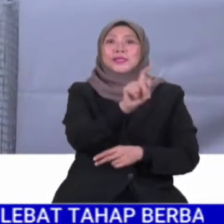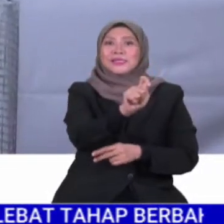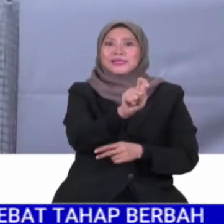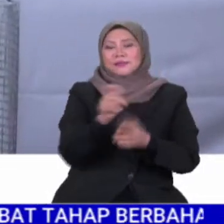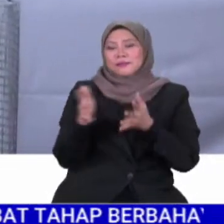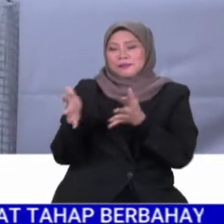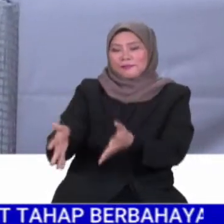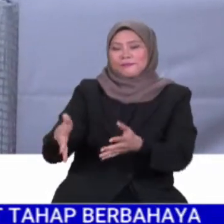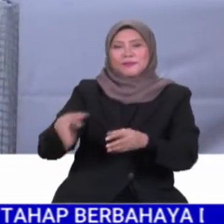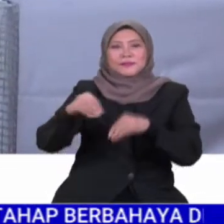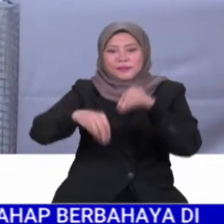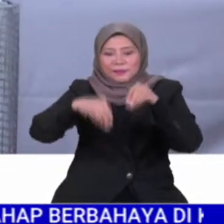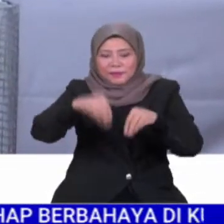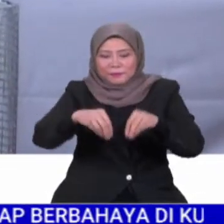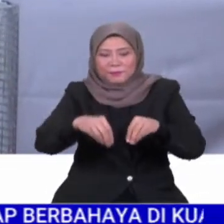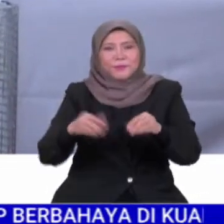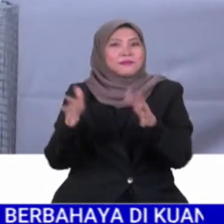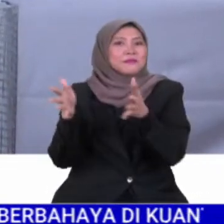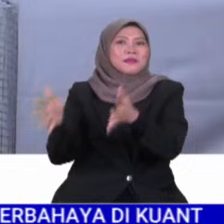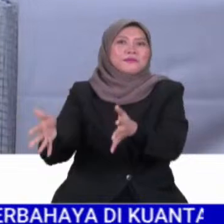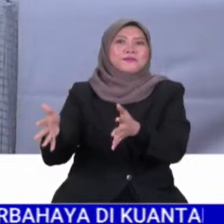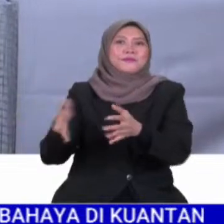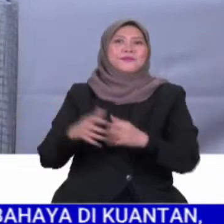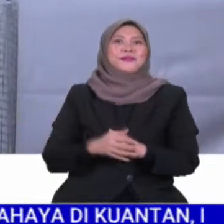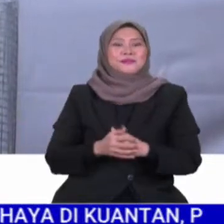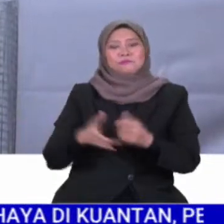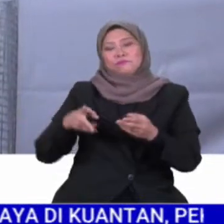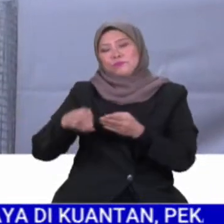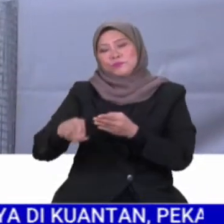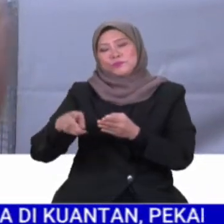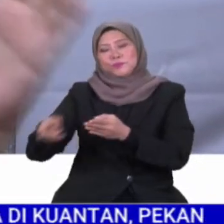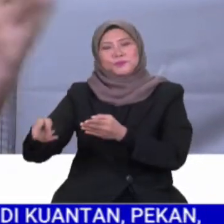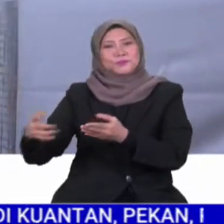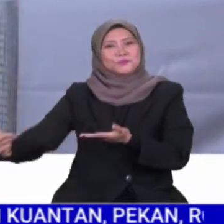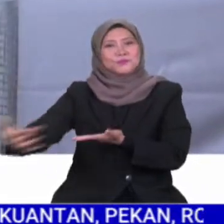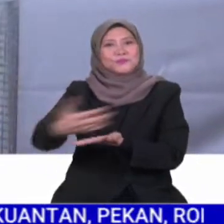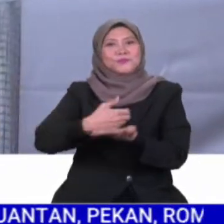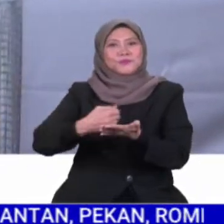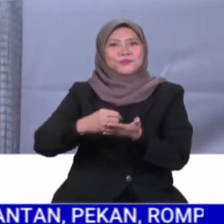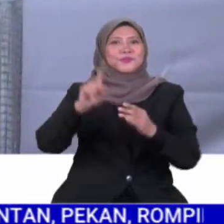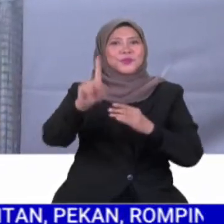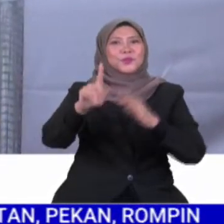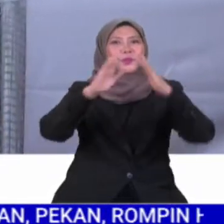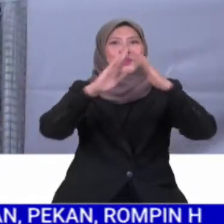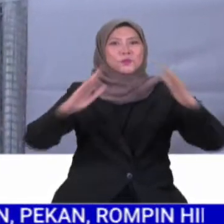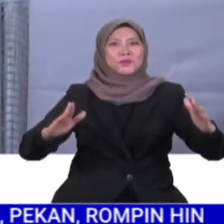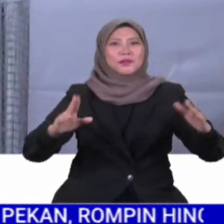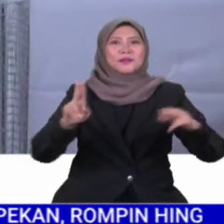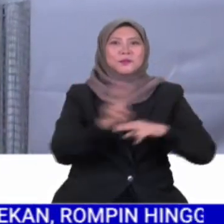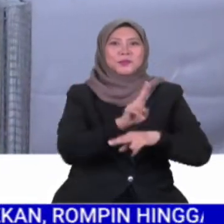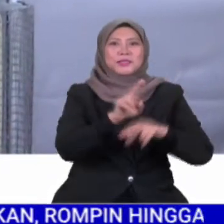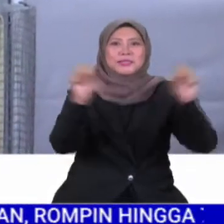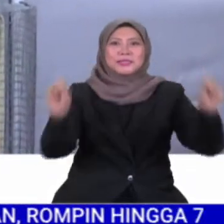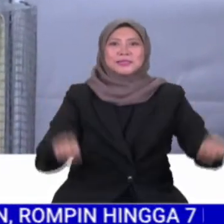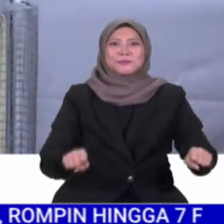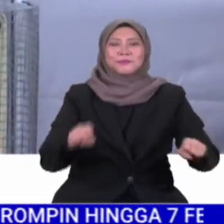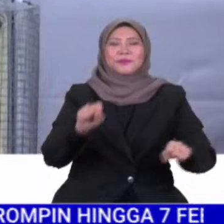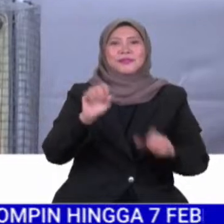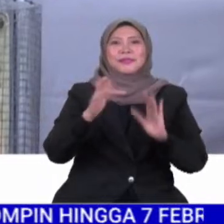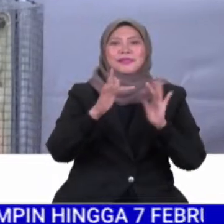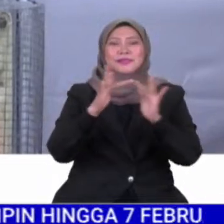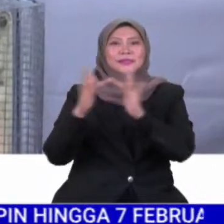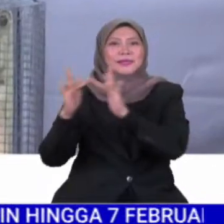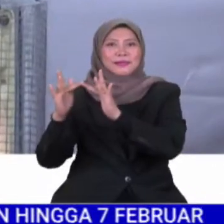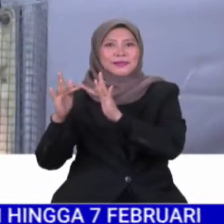tinggal dan tuai. Kita tinggalkan bongkah-bongkah ni dan kita tuai. Dan satu rumah cendawan ni menggunakan sistem IoT juga, Internet